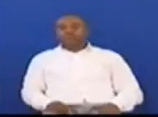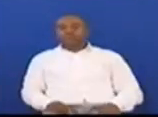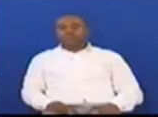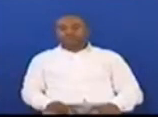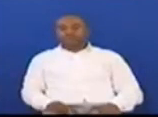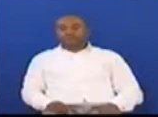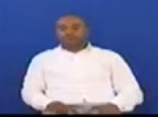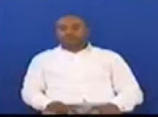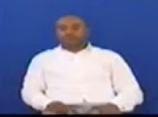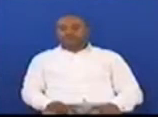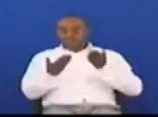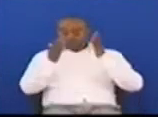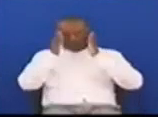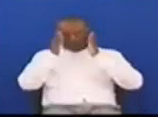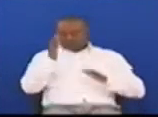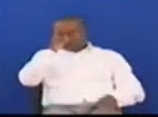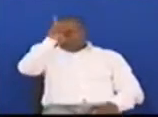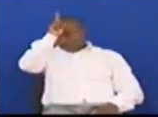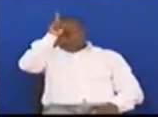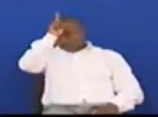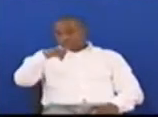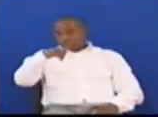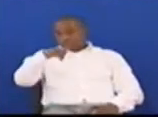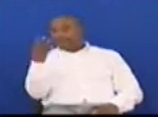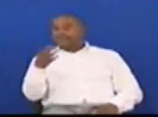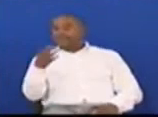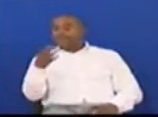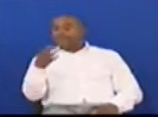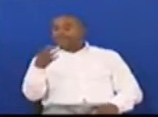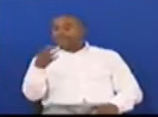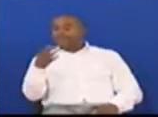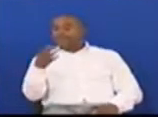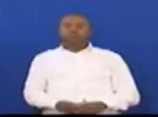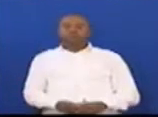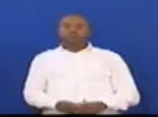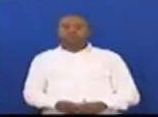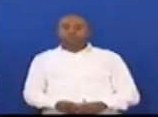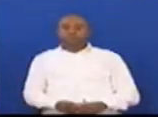Mheshimiwa Profesa Jumanne Marembe atafuatiwa na Mheshimiwa Deo Sanga.